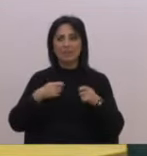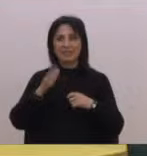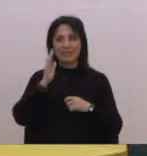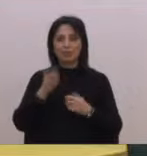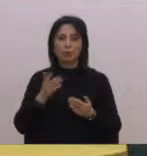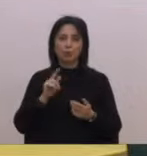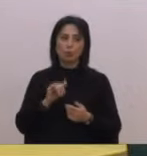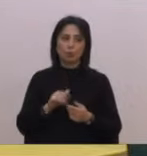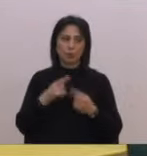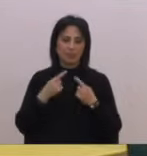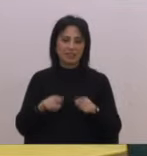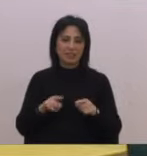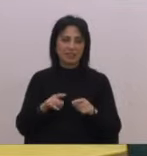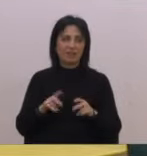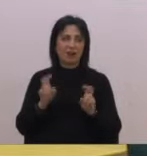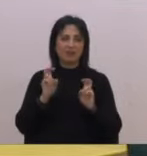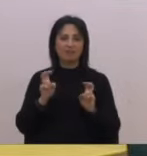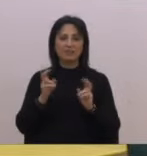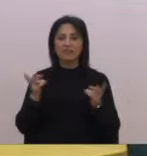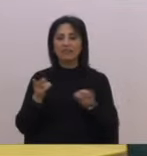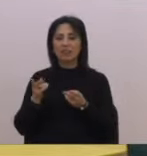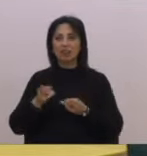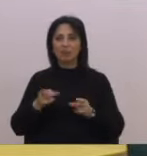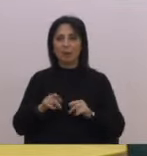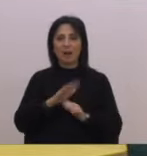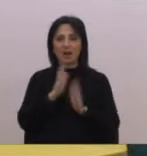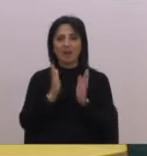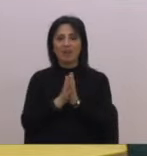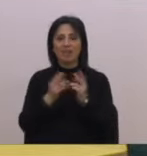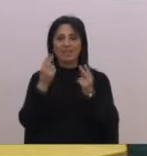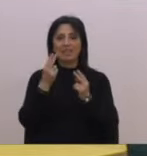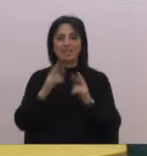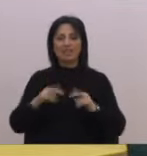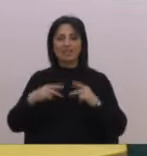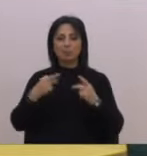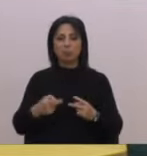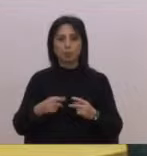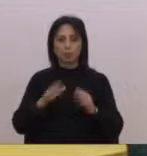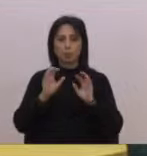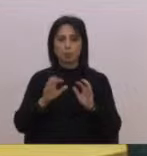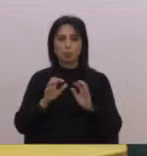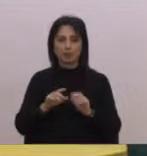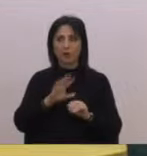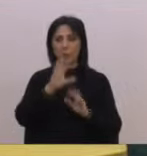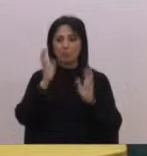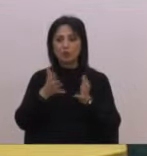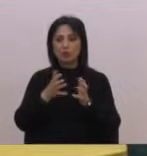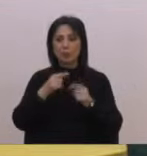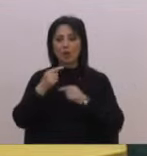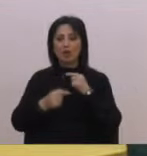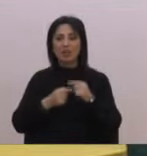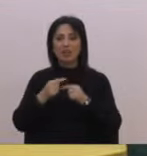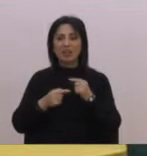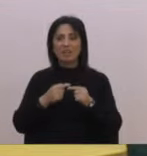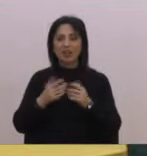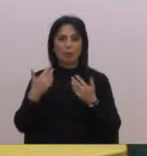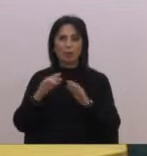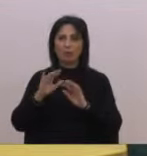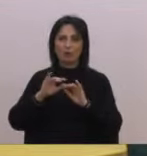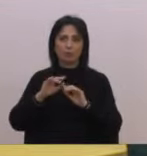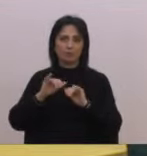თუ სხვა ლოჯისტიკური საჭიროებები, ამ ყველაფრის ციფრული უზრუნველყოფა მოხდეს, იმიტომ რომ სოფლიოს თანამედროვე ტენდენცია